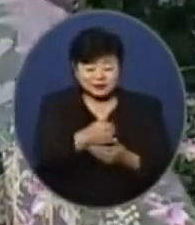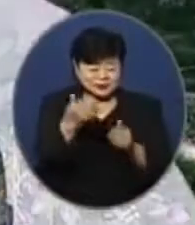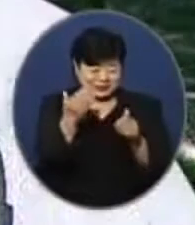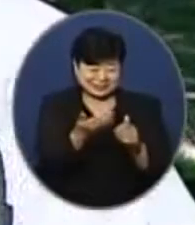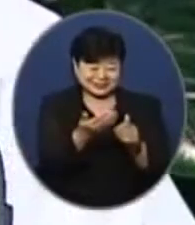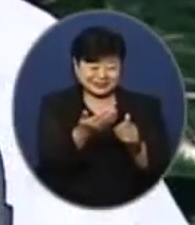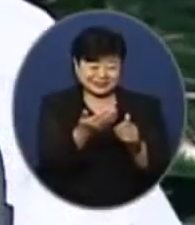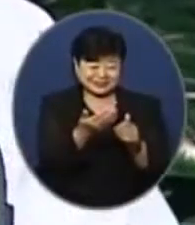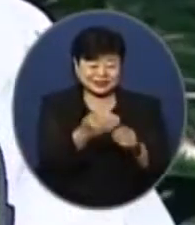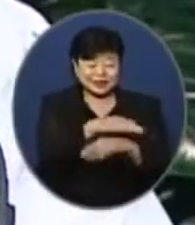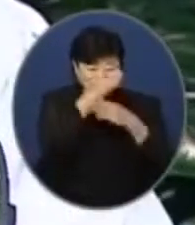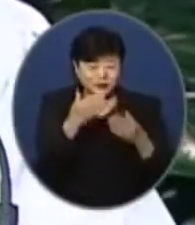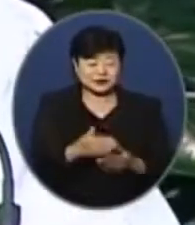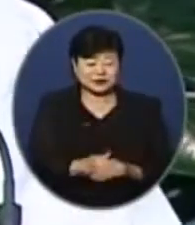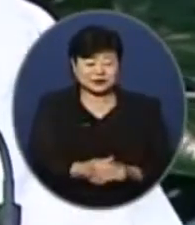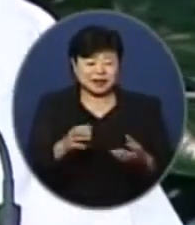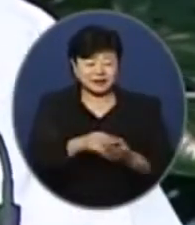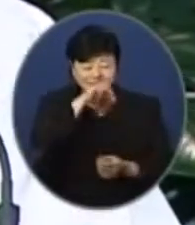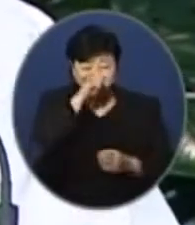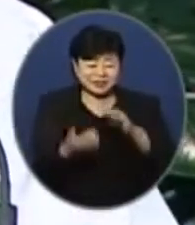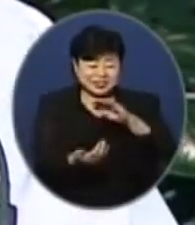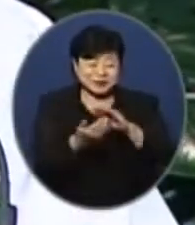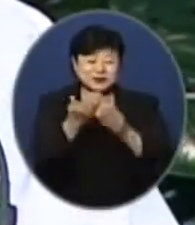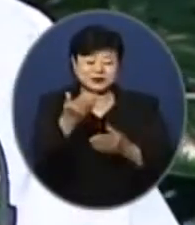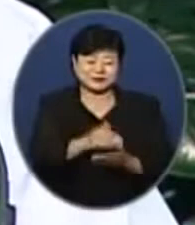주님께서 모든 것이 합력과 설리게 만들어주시고